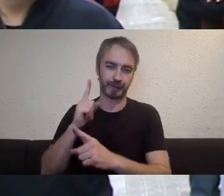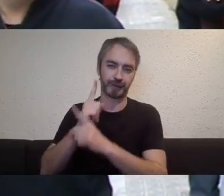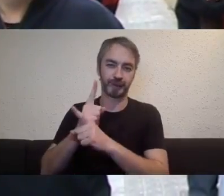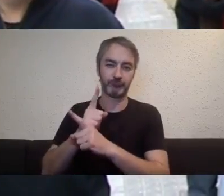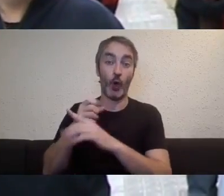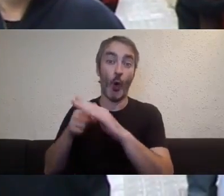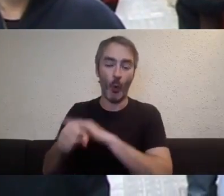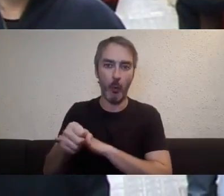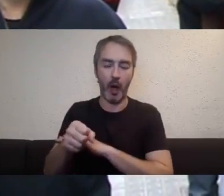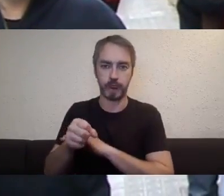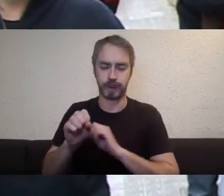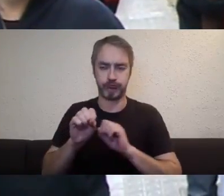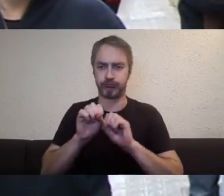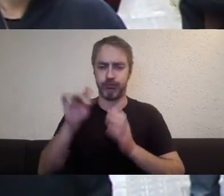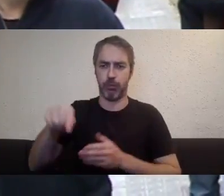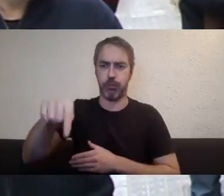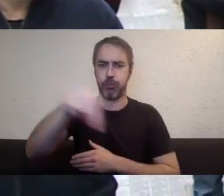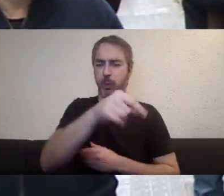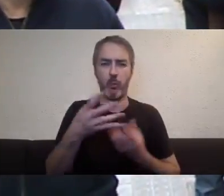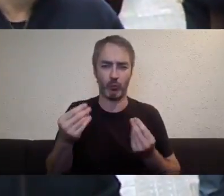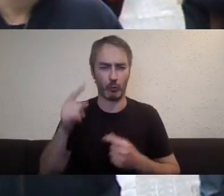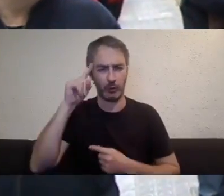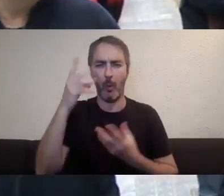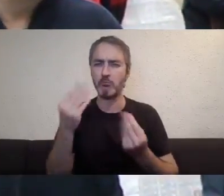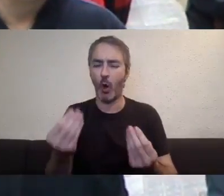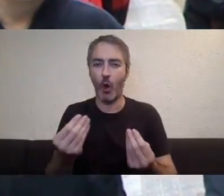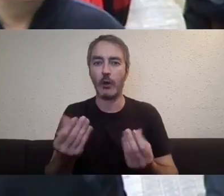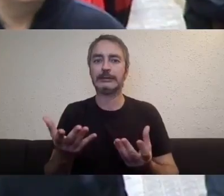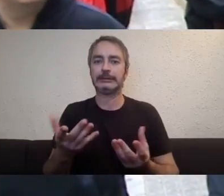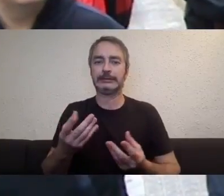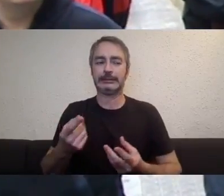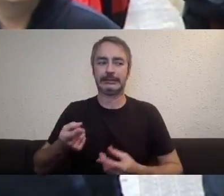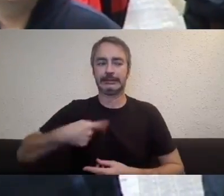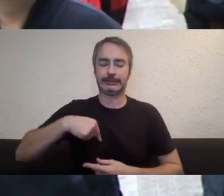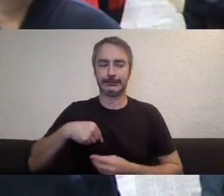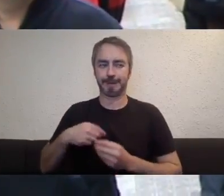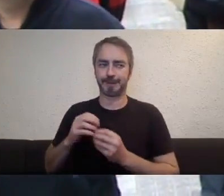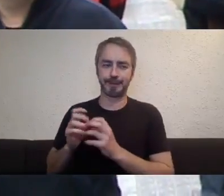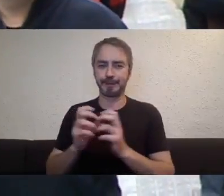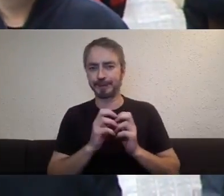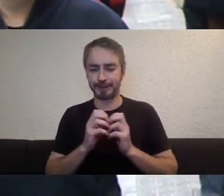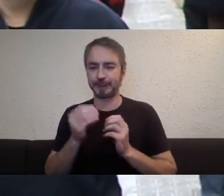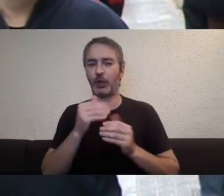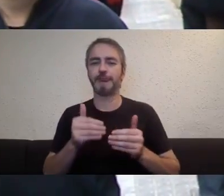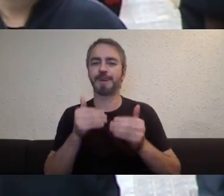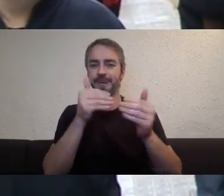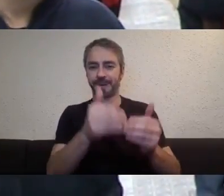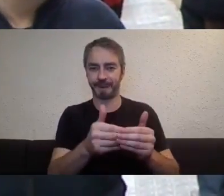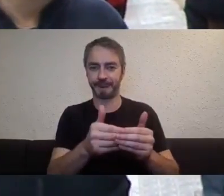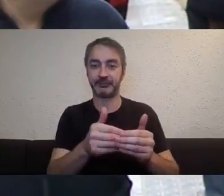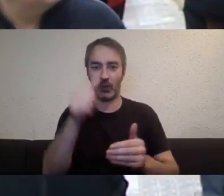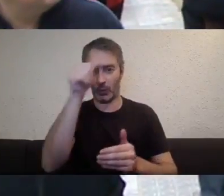bastant moviment de maderos pel barri. Llavors vam decidir deixar-ho pel dissabte, pel diumenge